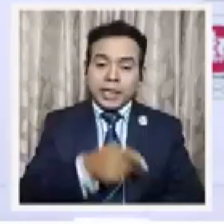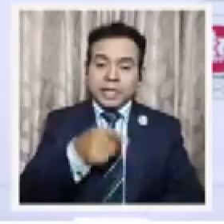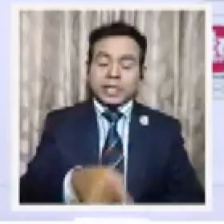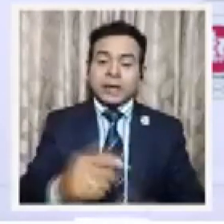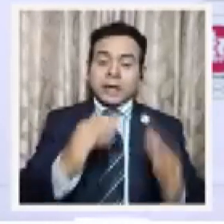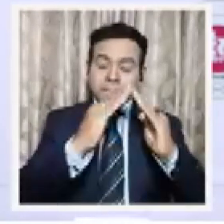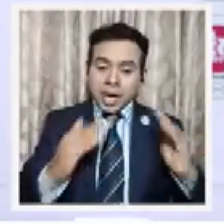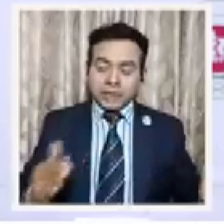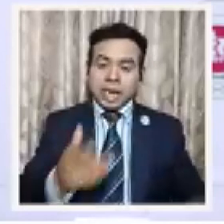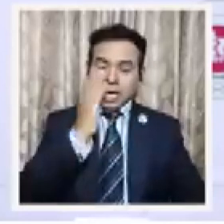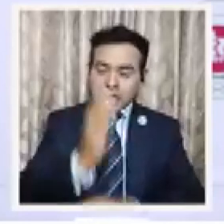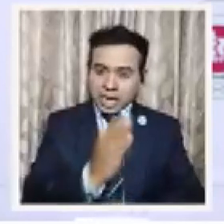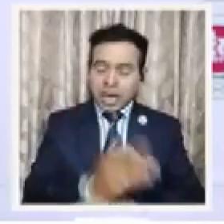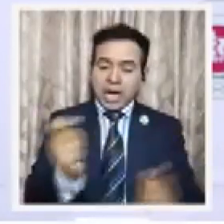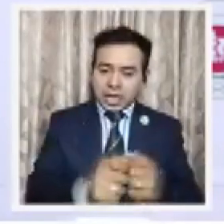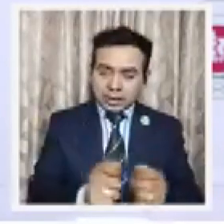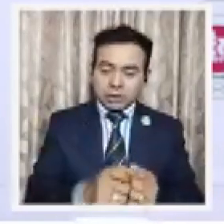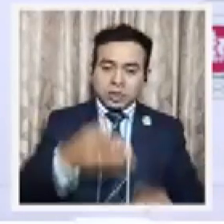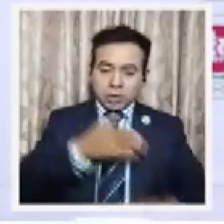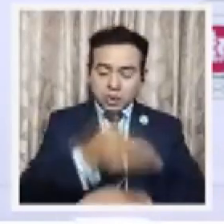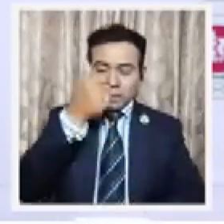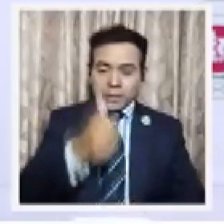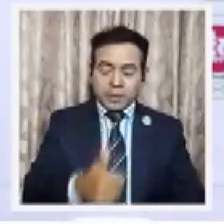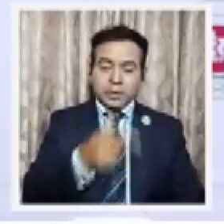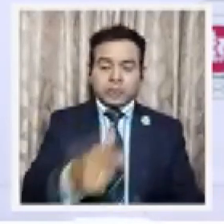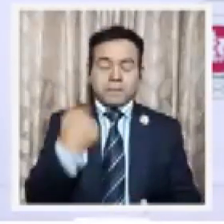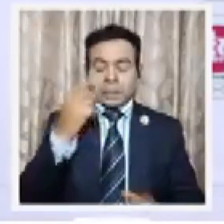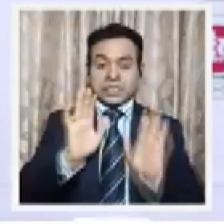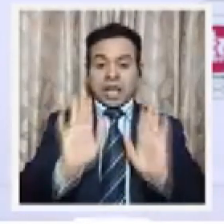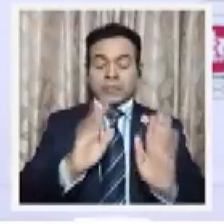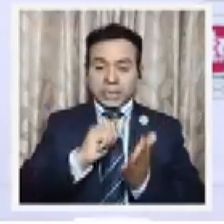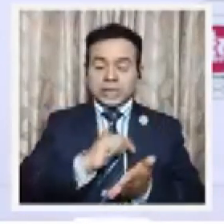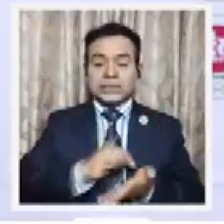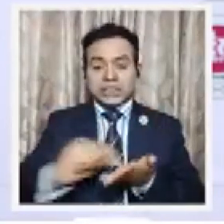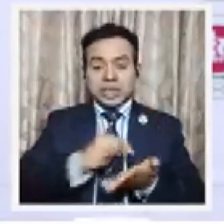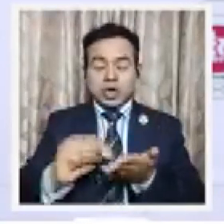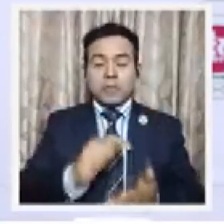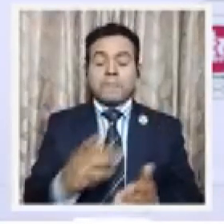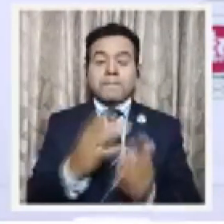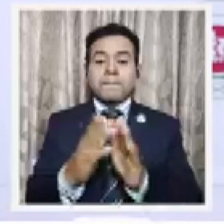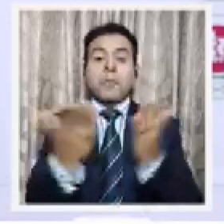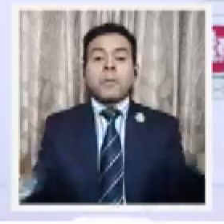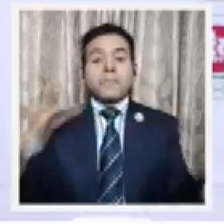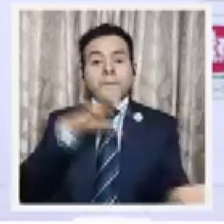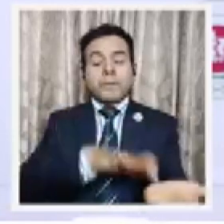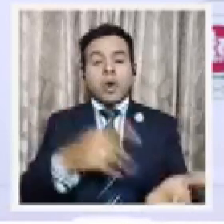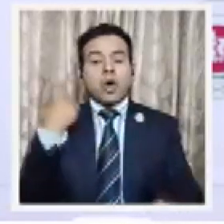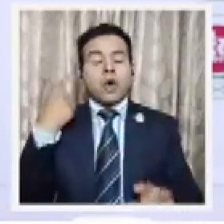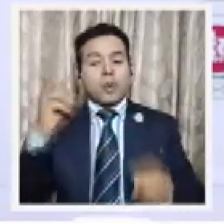বাসা বাড়িতেও যে কীভাবে স্বাস্থ্যবিধি মেনে চলব সেগুলো বলা হয়েছে, কোরবানি পরবর্তী সময়ে কী করব সব কিছু